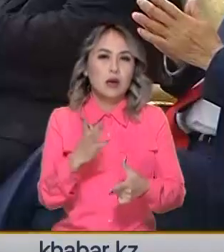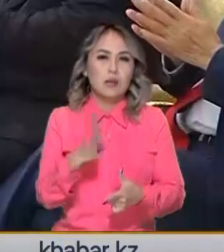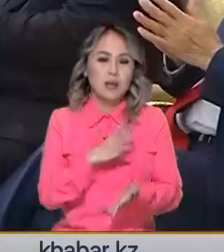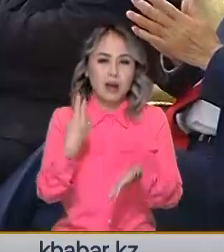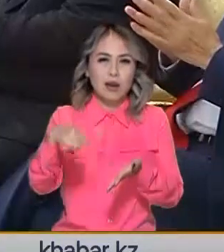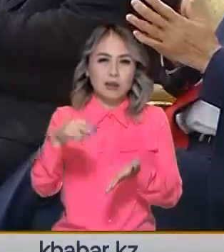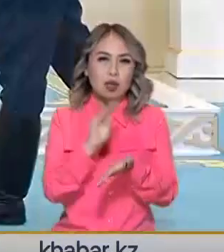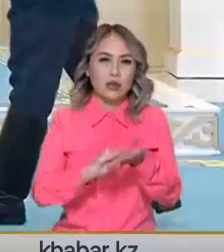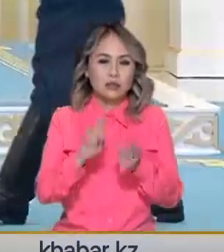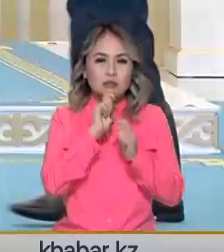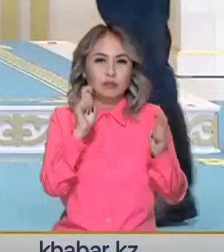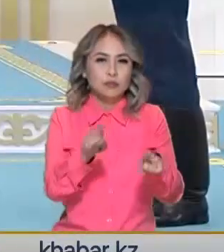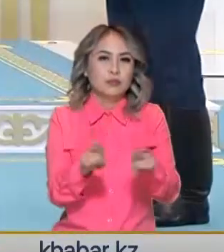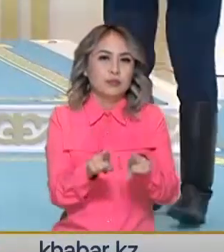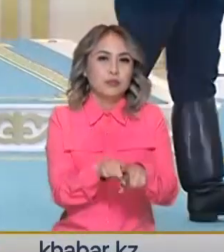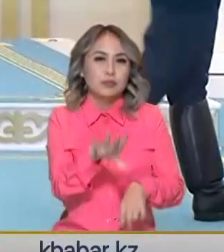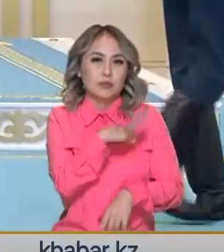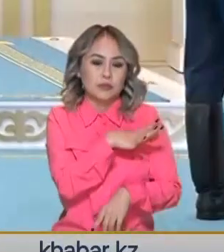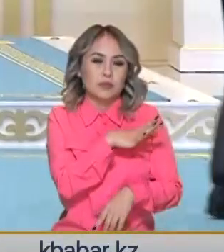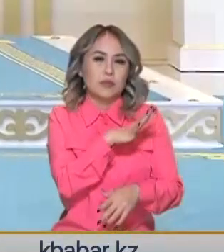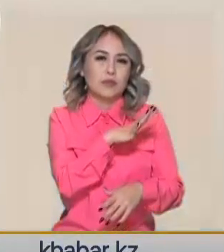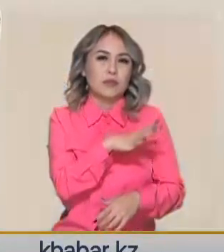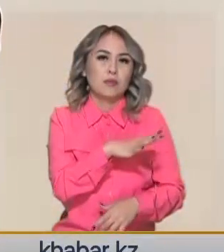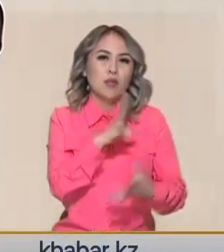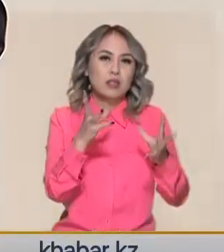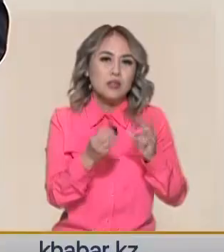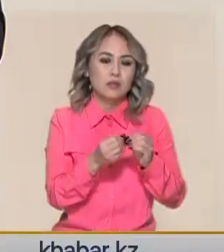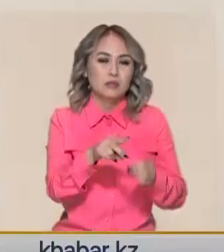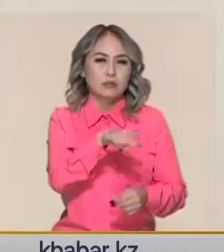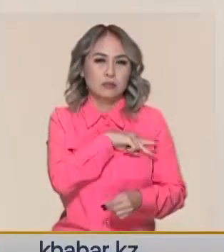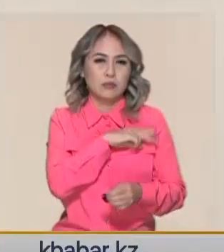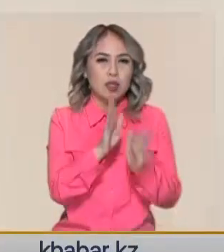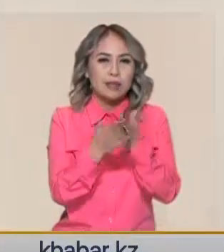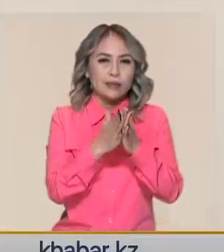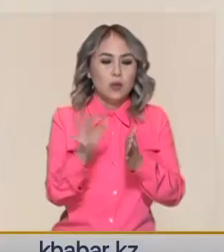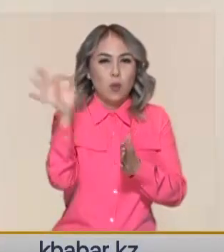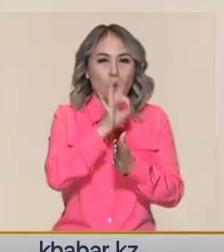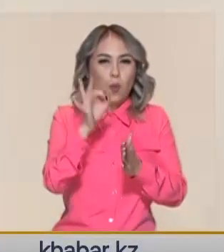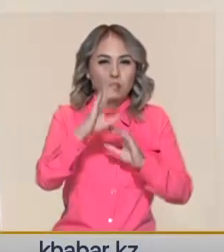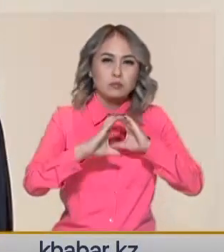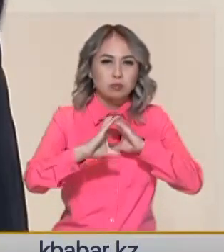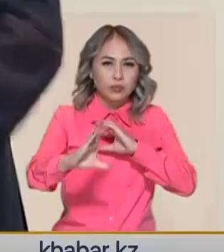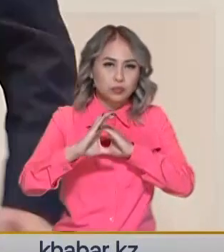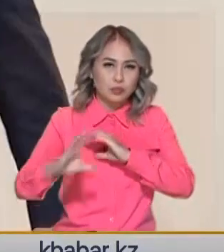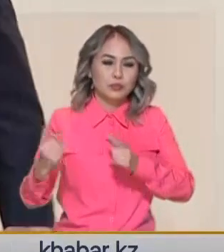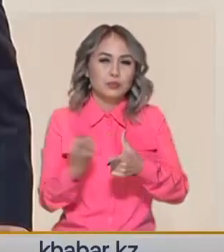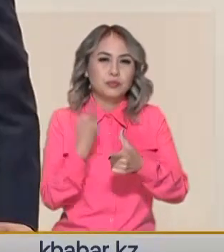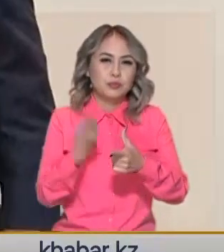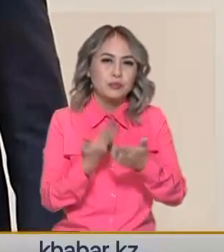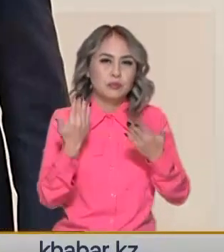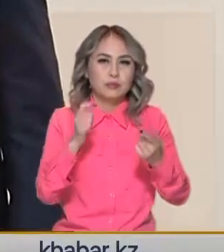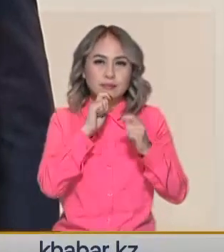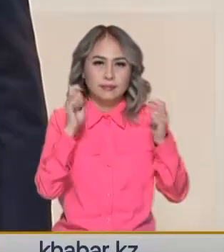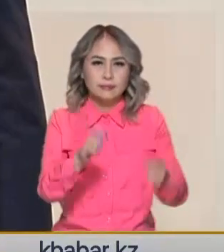саласындағы мемлекеттік сыйлықты да табыстады. Ақын Светқали Нұржан «Көкірегім көне кітап» атты жыр жинағы үшін ұлы ақынның атындағы